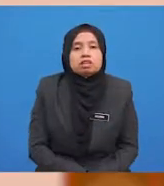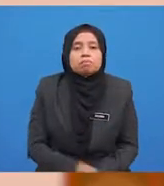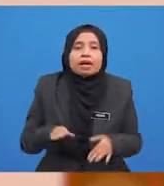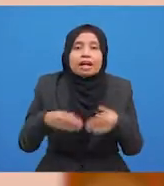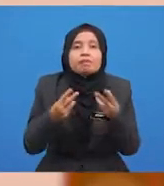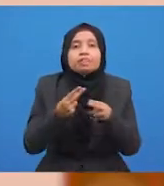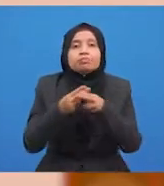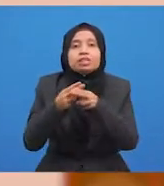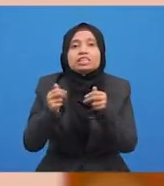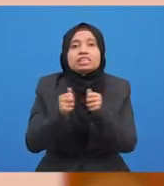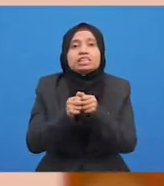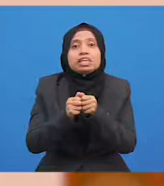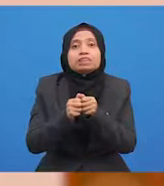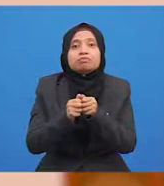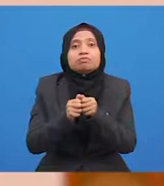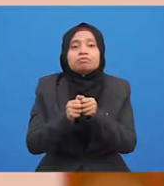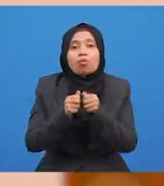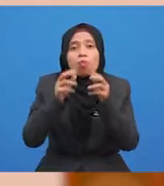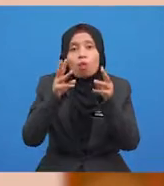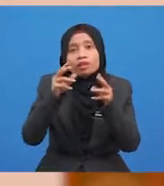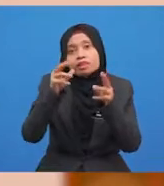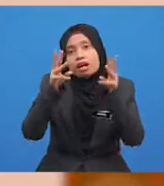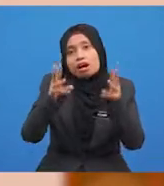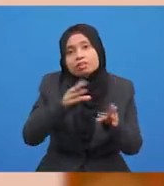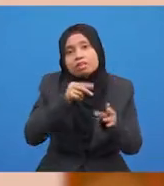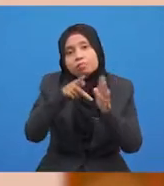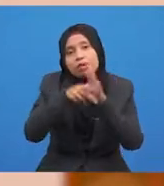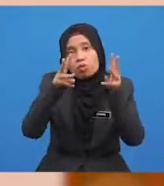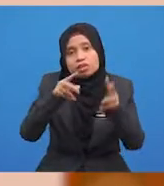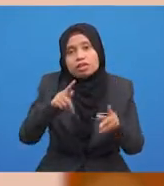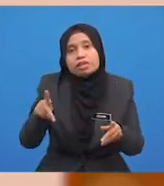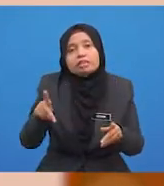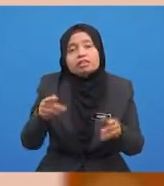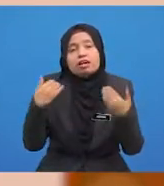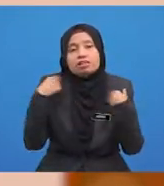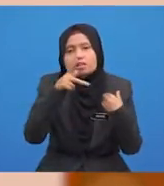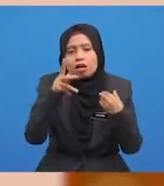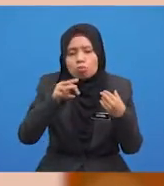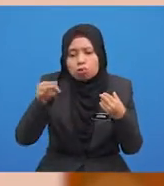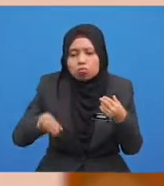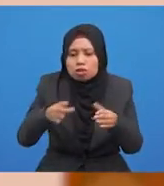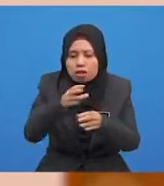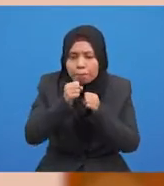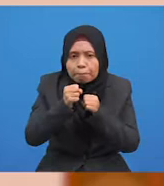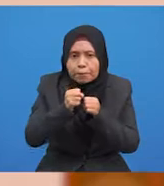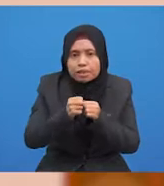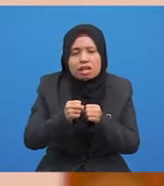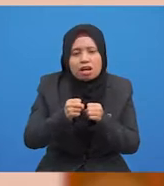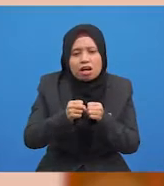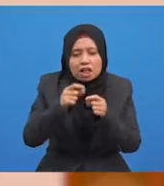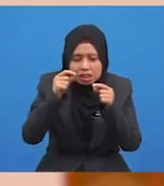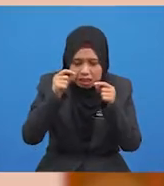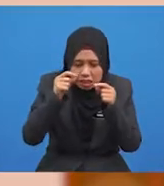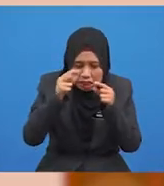Bagaimana pula dengan watak dan pewatakan dalam cerpen ini? Adakah murid-murid dapat